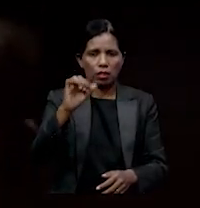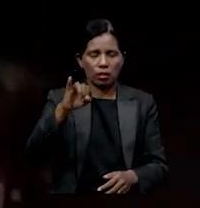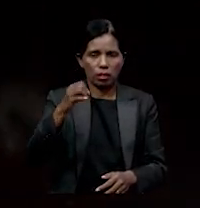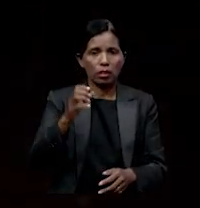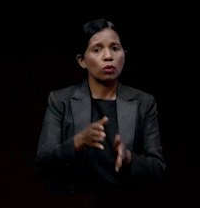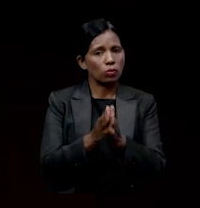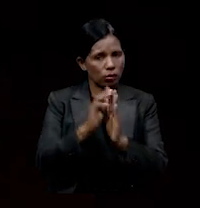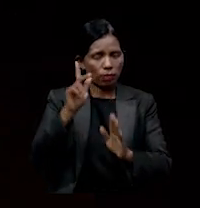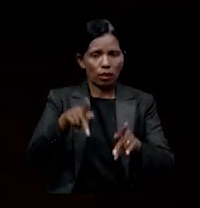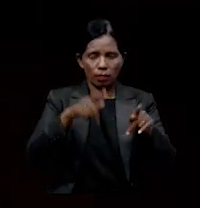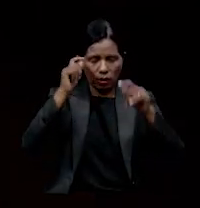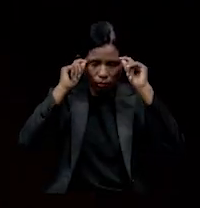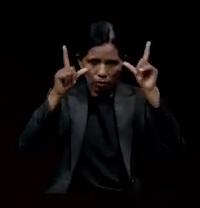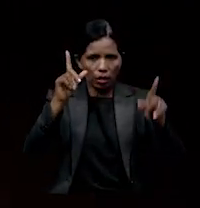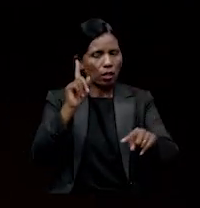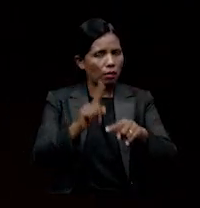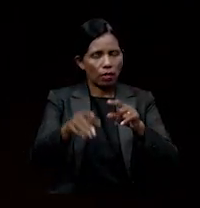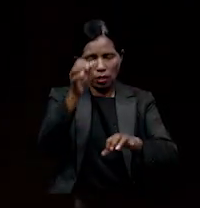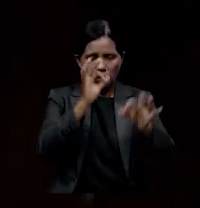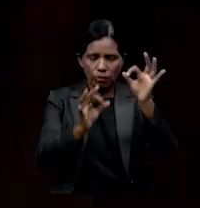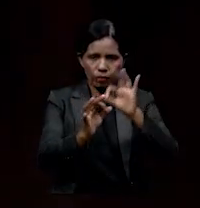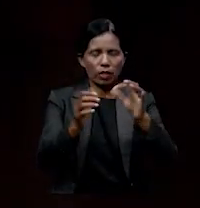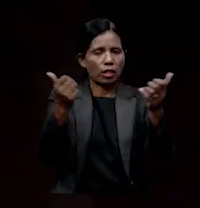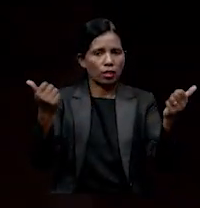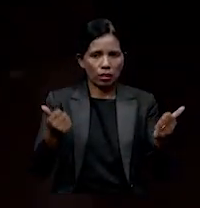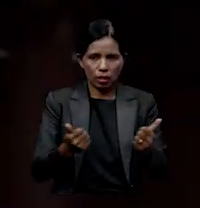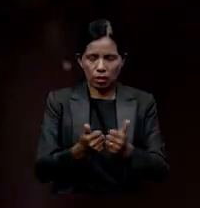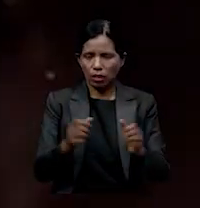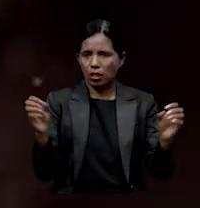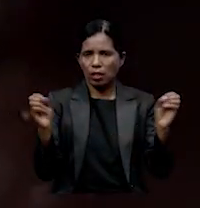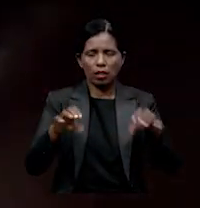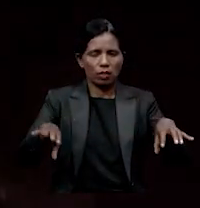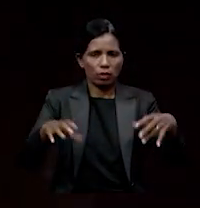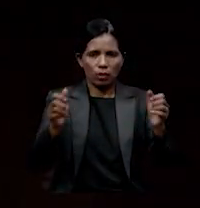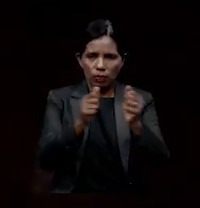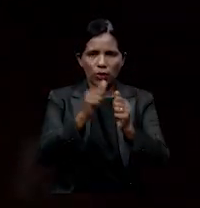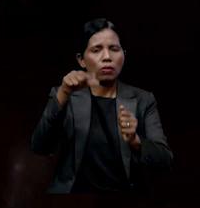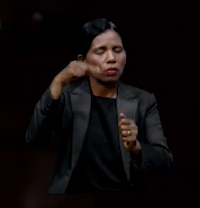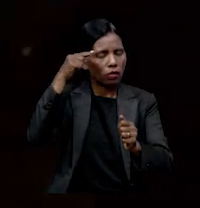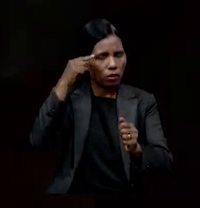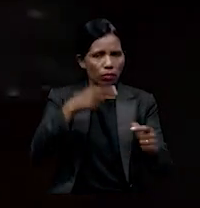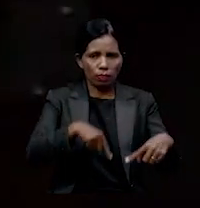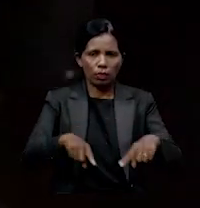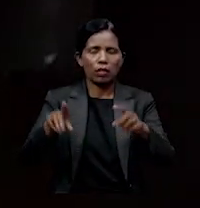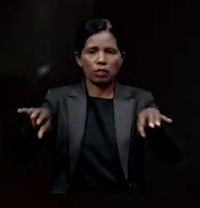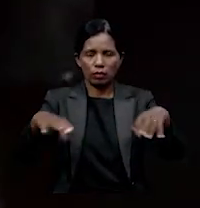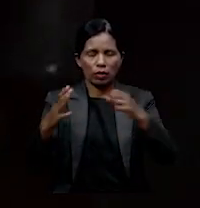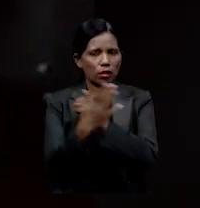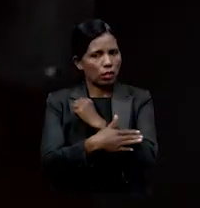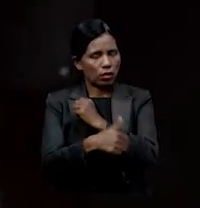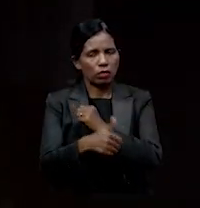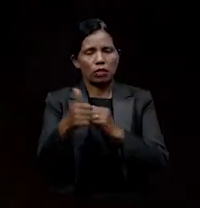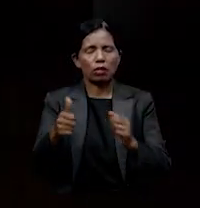Timor-Oam sira atolabele fier agência sira nebe ela iha acordo ho governo hodi ba serviço iha leor. Mas que